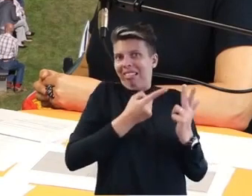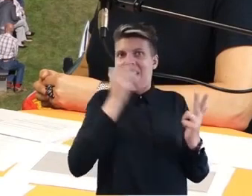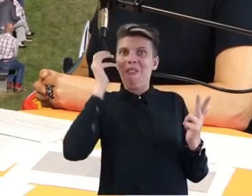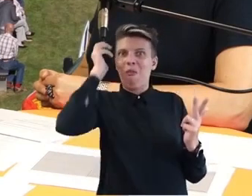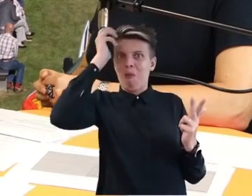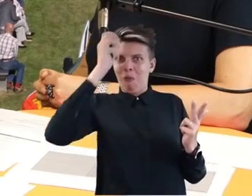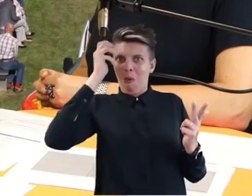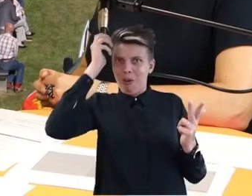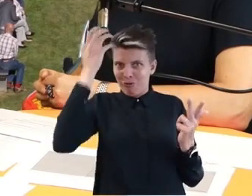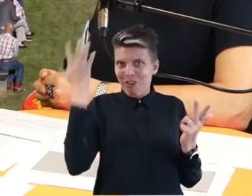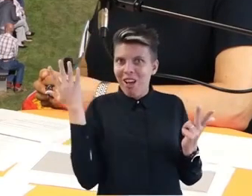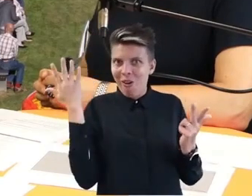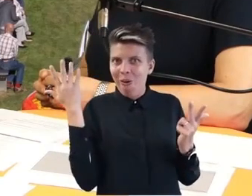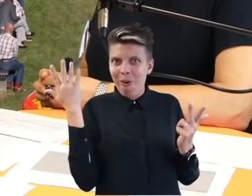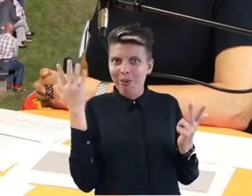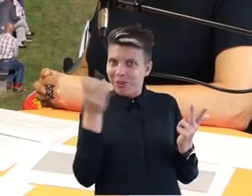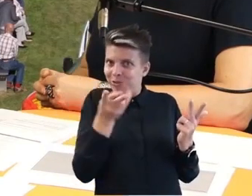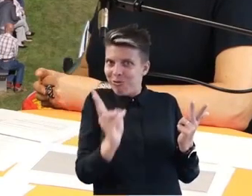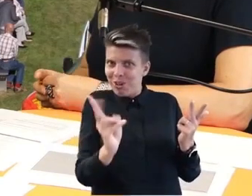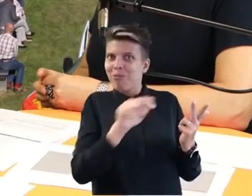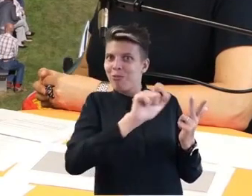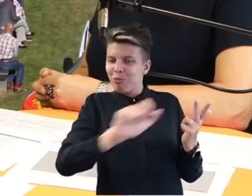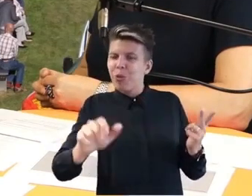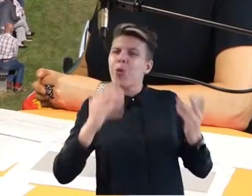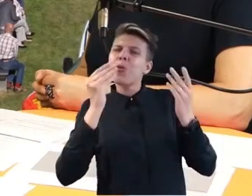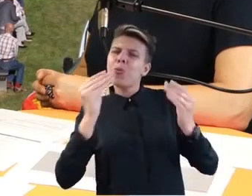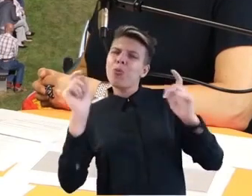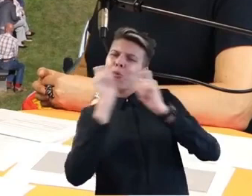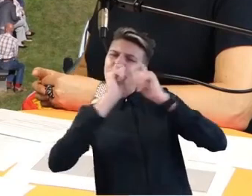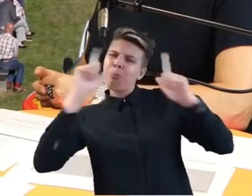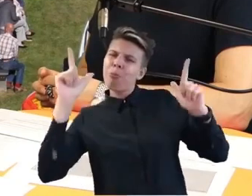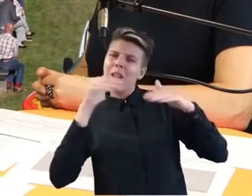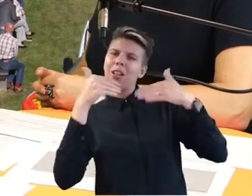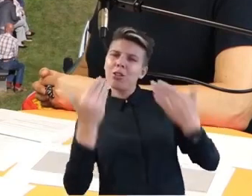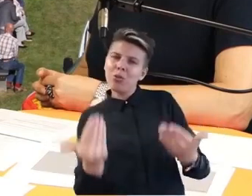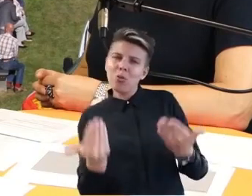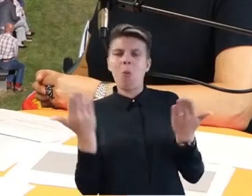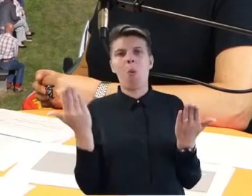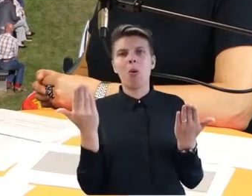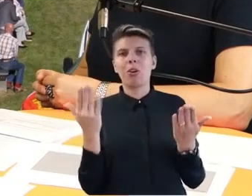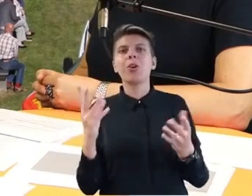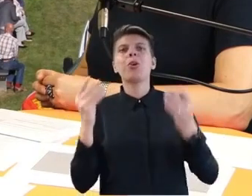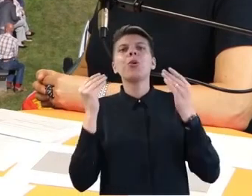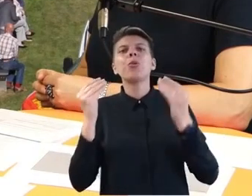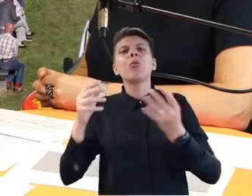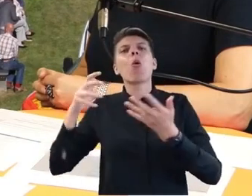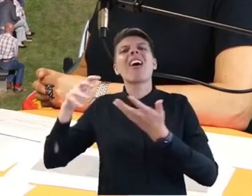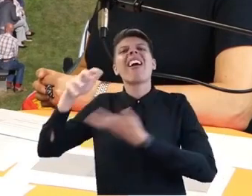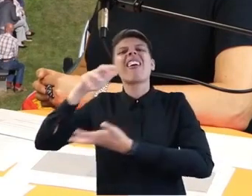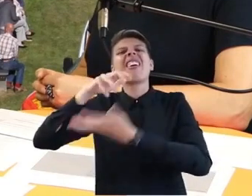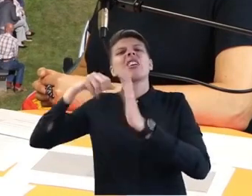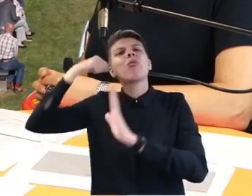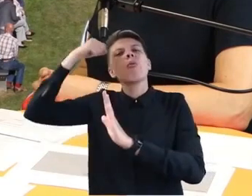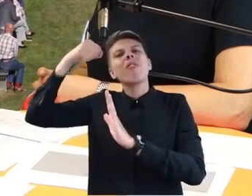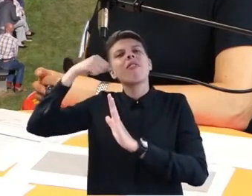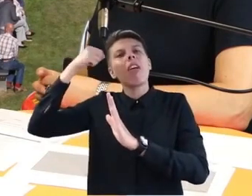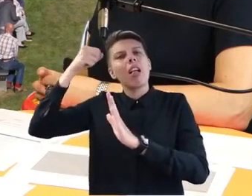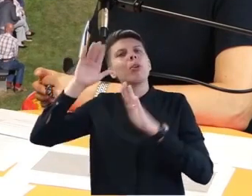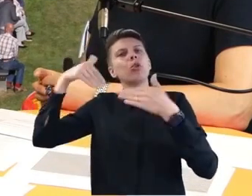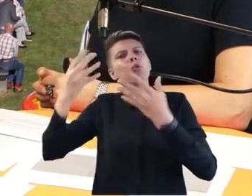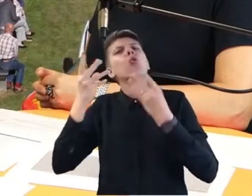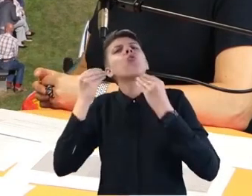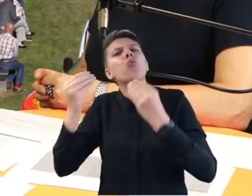auch relativ beständig halten mann erklärt sich dass zum einen dadurch dass sie auch medial zum beispiel den katastrophenfilm immer wieder